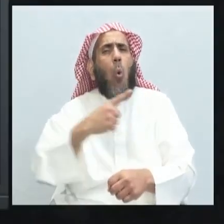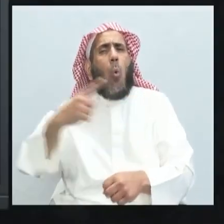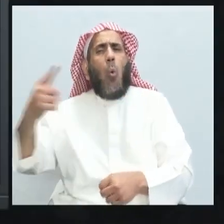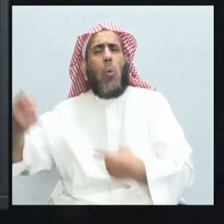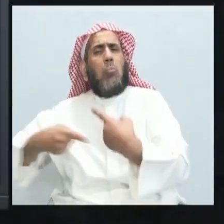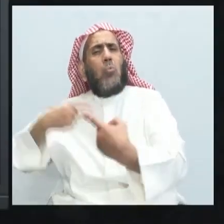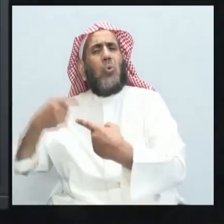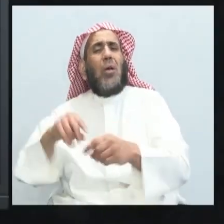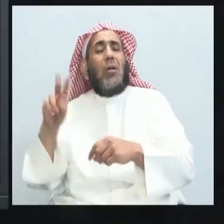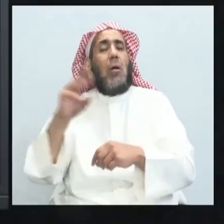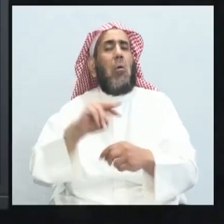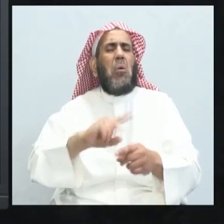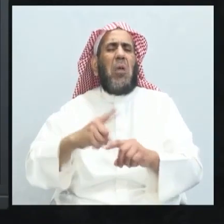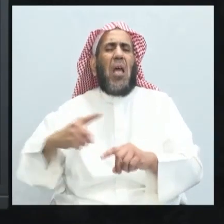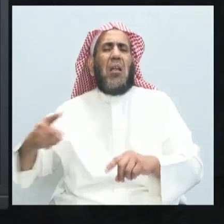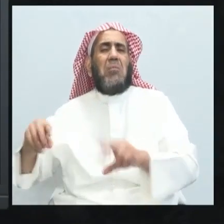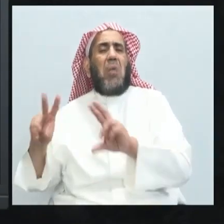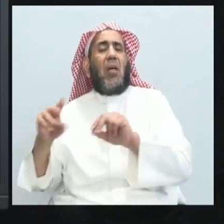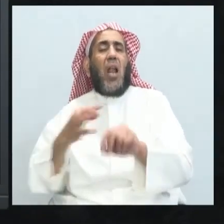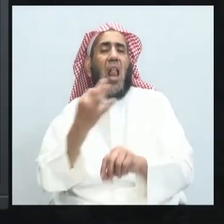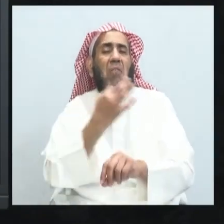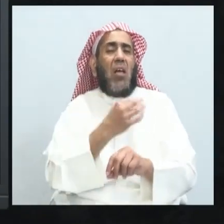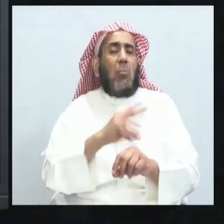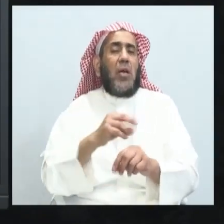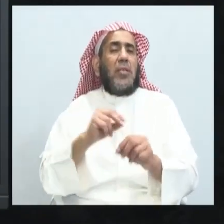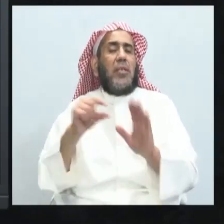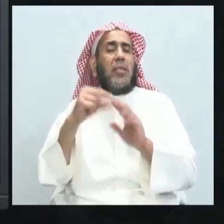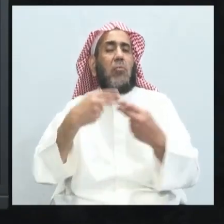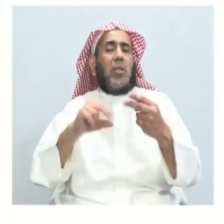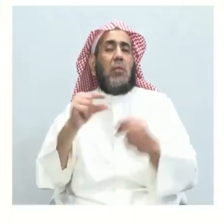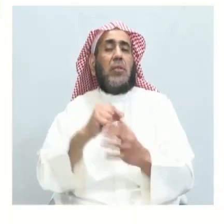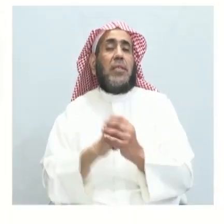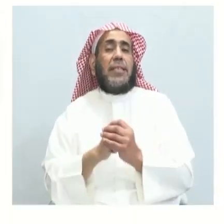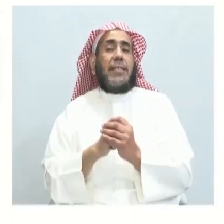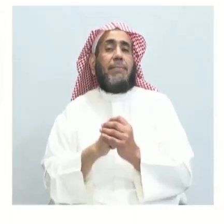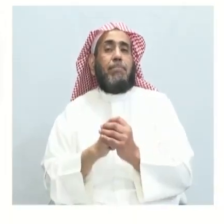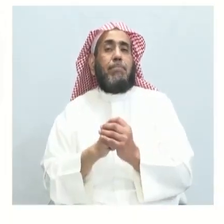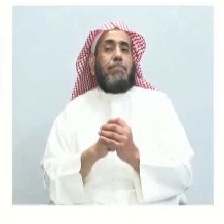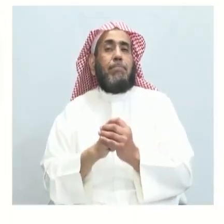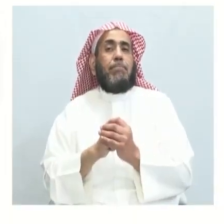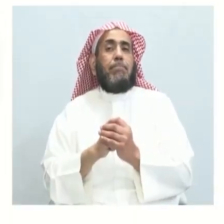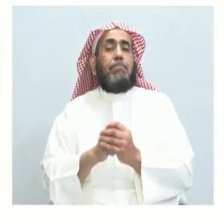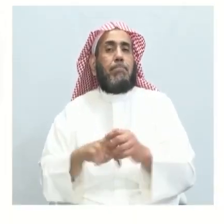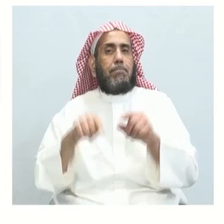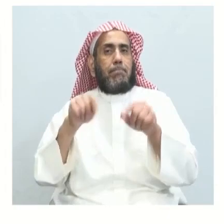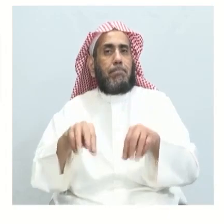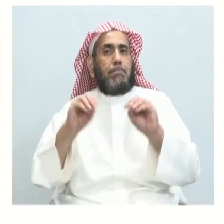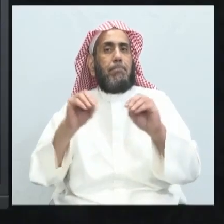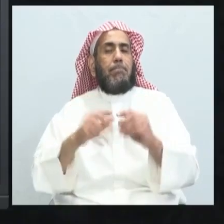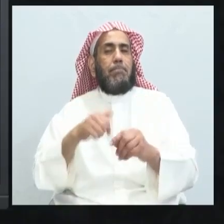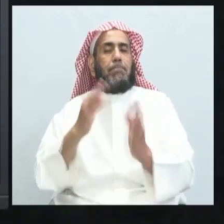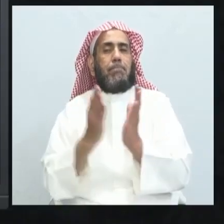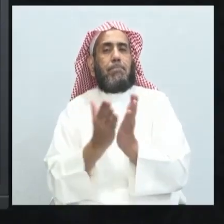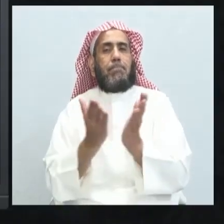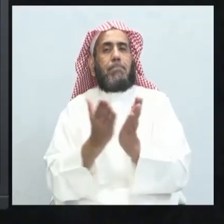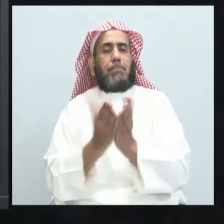وتذكر ولو تغيرت بعض الالفاظ او بعض الصياغ وبعض الكلمات هذا ما اردنا ان نورده